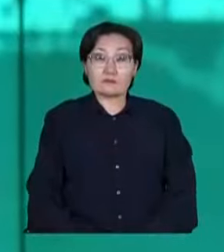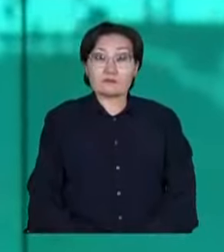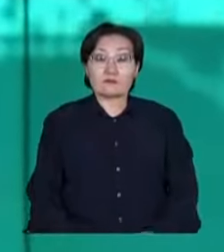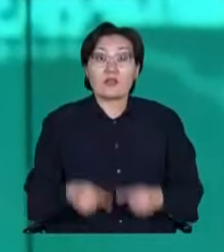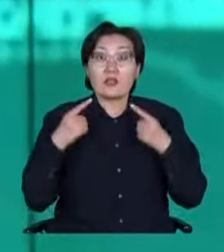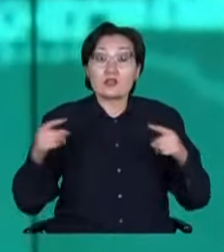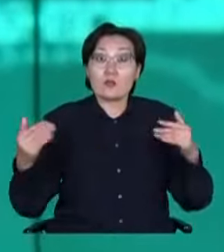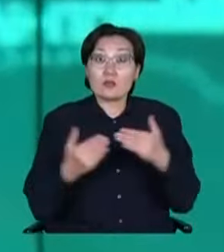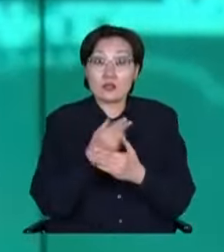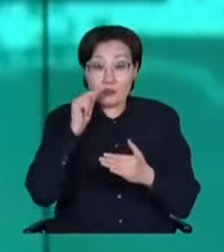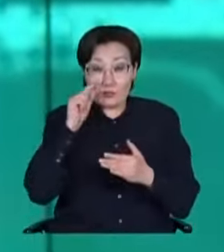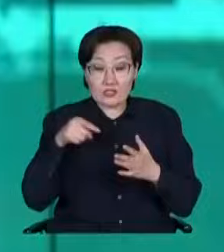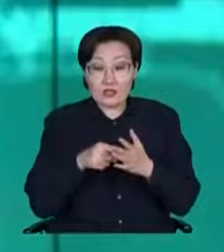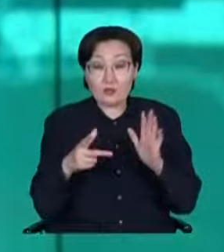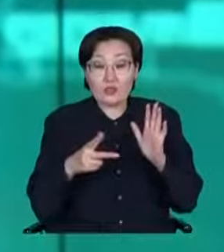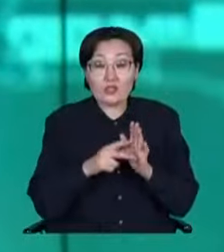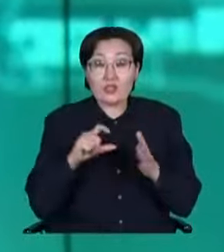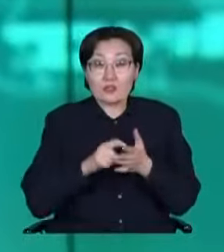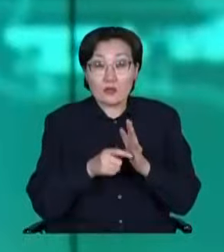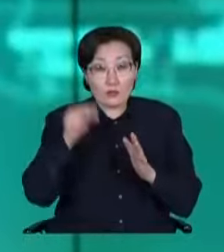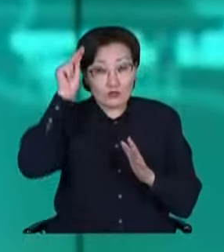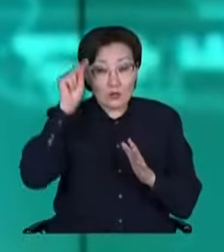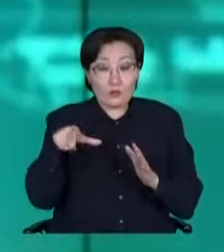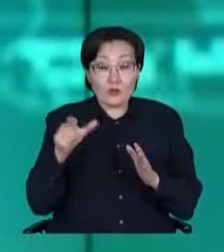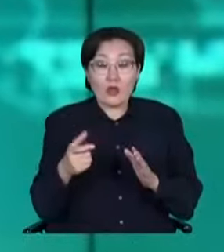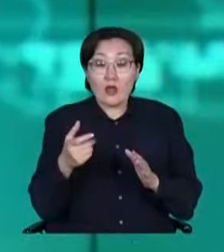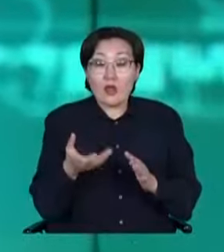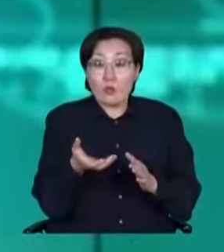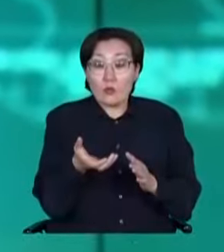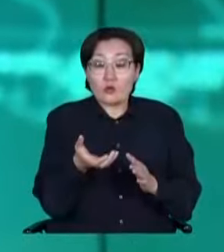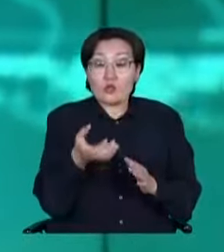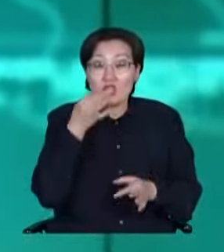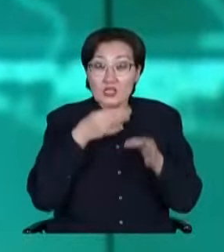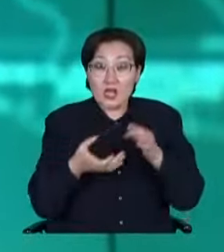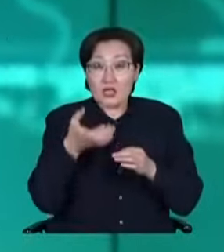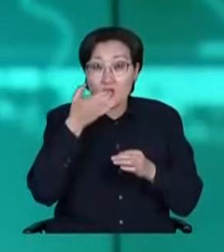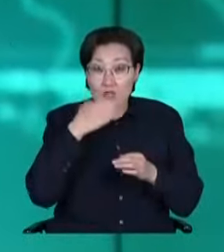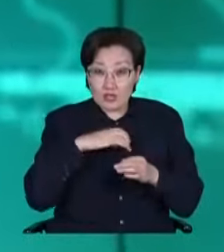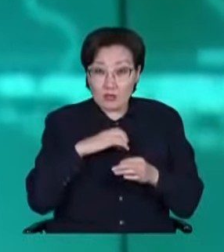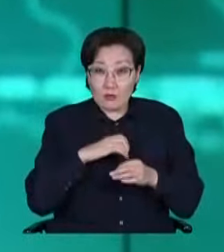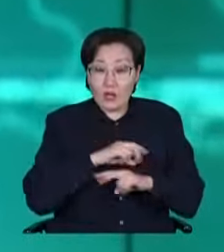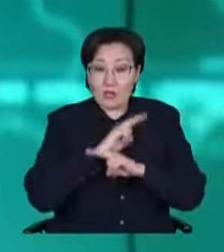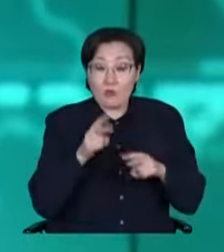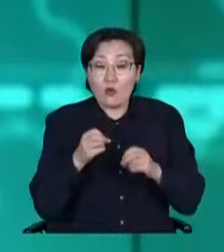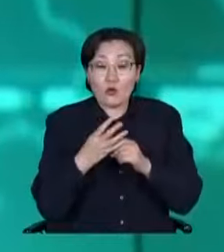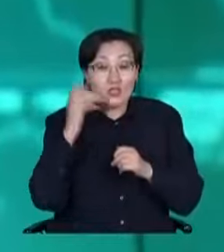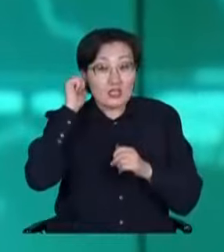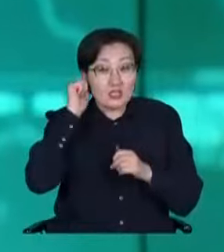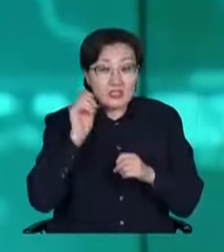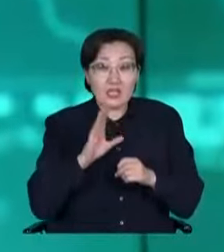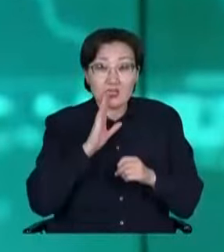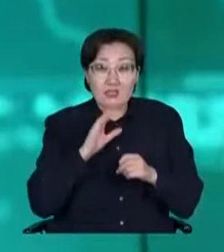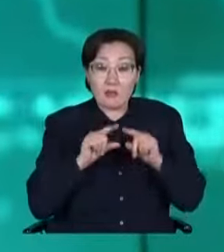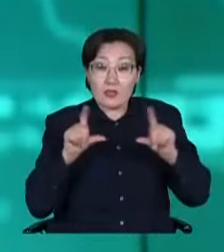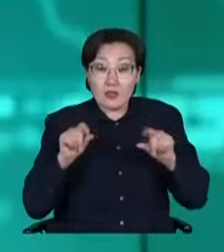Өзге ақпарат, Шымкентте 8-ші сынып оқушысы бір уыс дәрі ішіп қайтыс болды. 14 жастағы қыздың жағдайы мектепте отырғанда